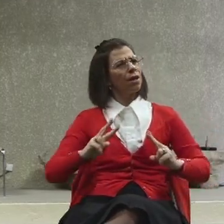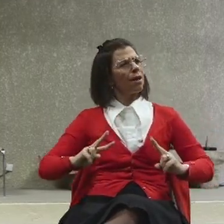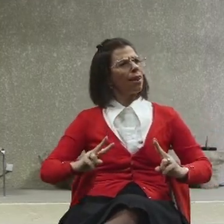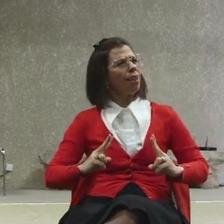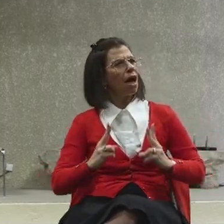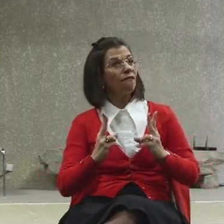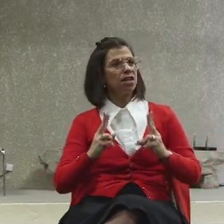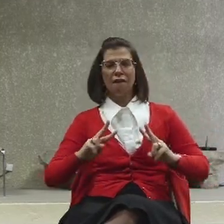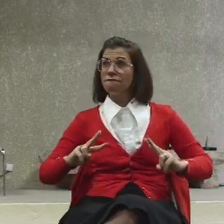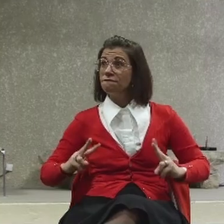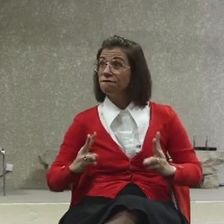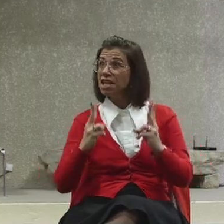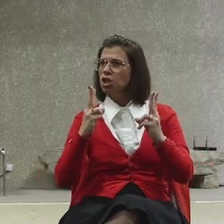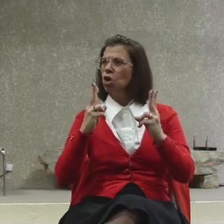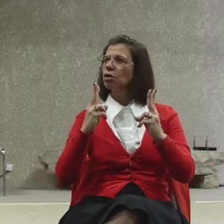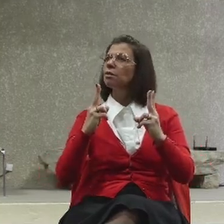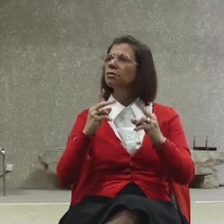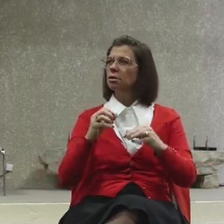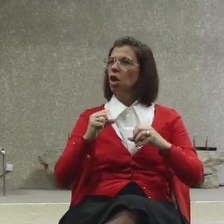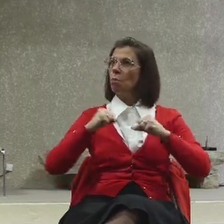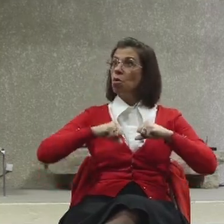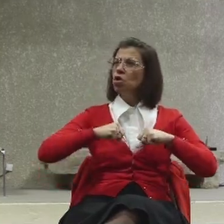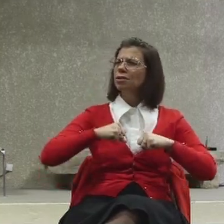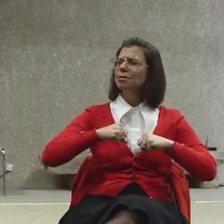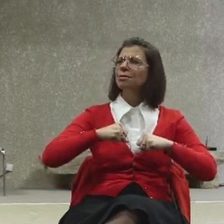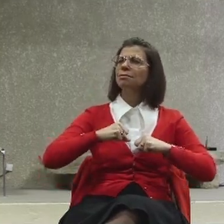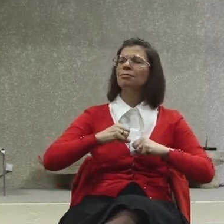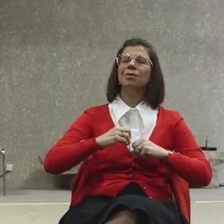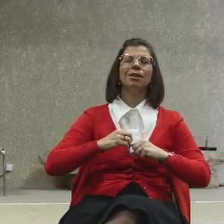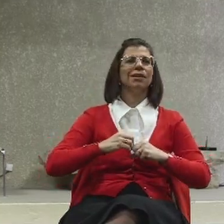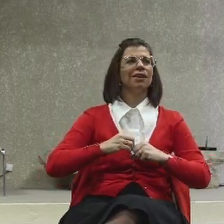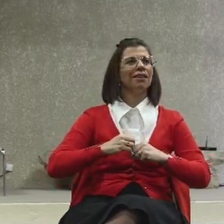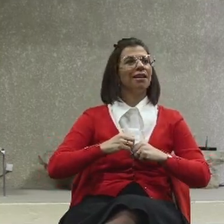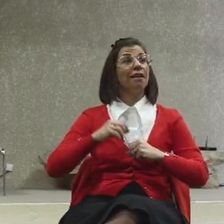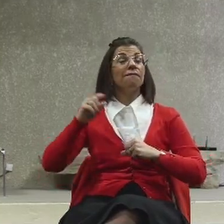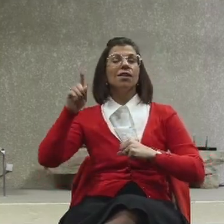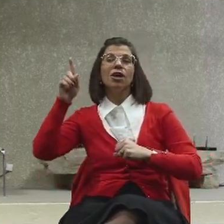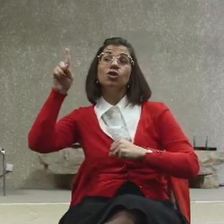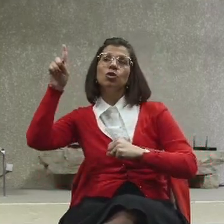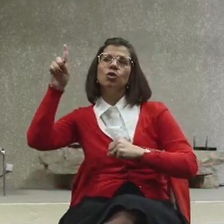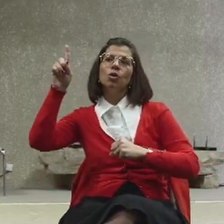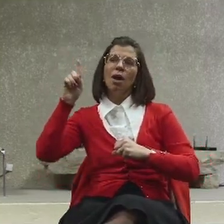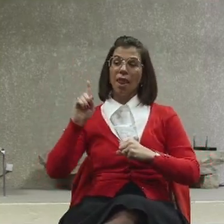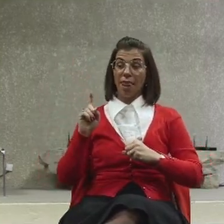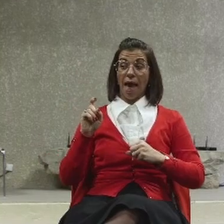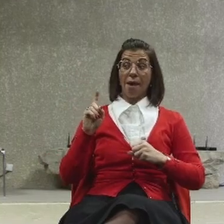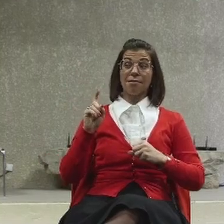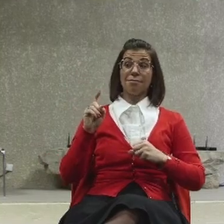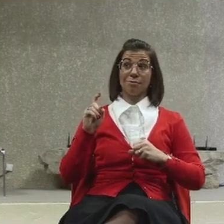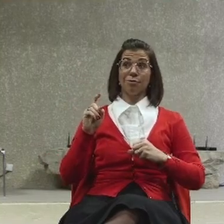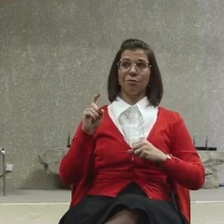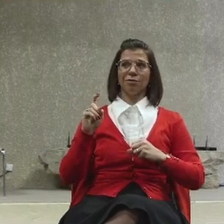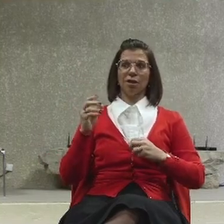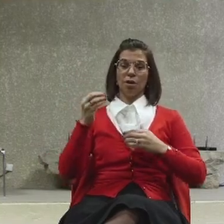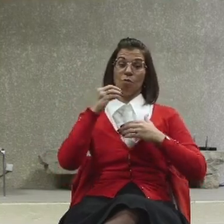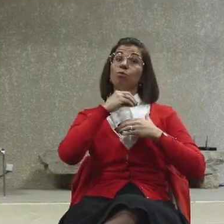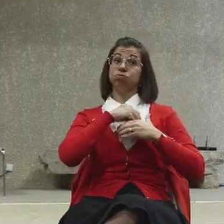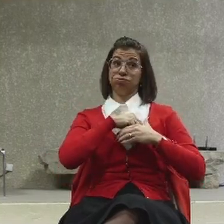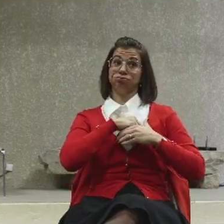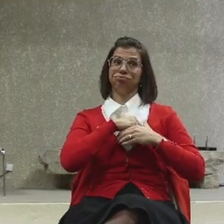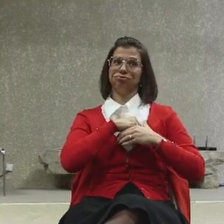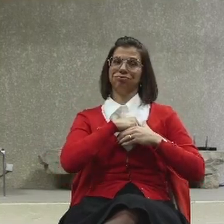que l'Église du Seigneur, que nous soyons victorieux en Christ et que nous devenions des messagers et de